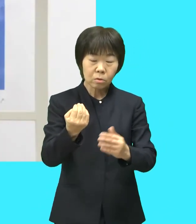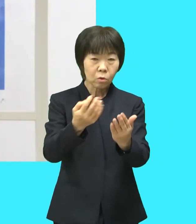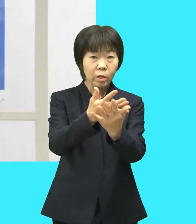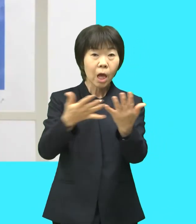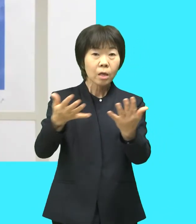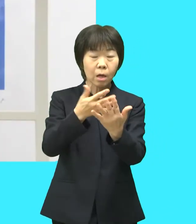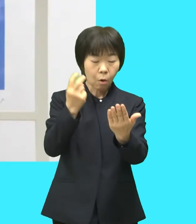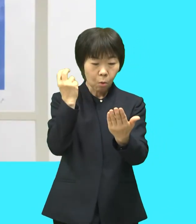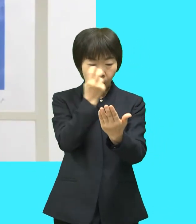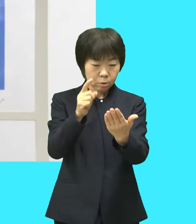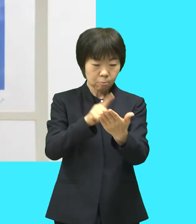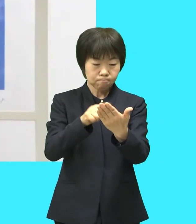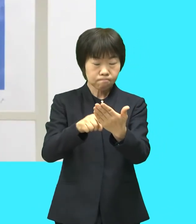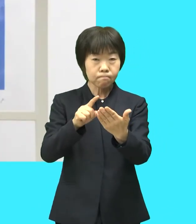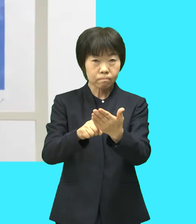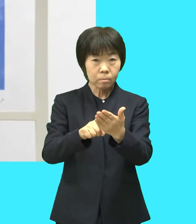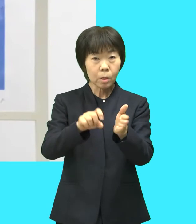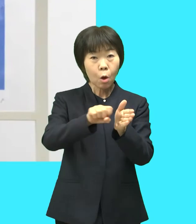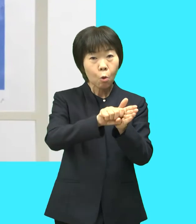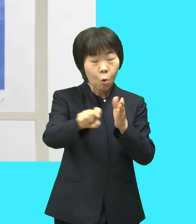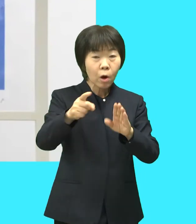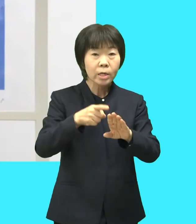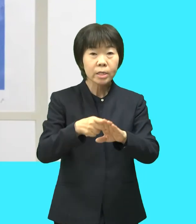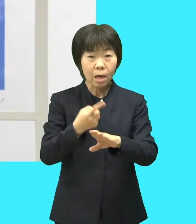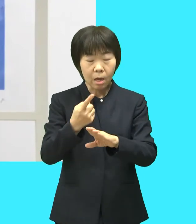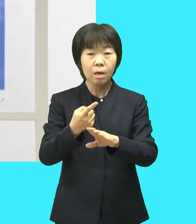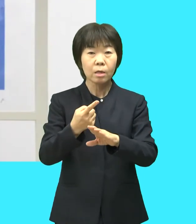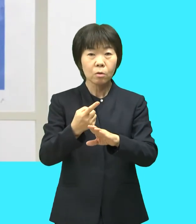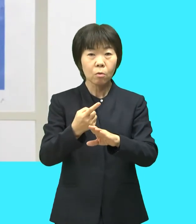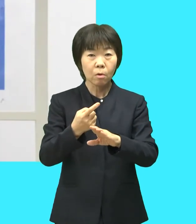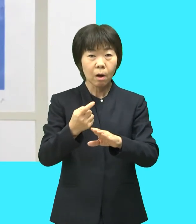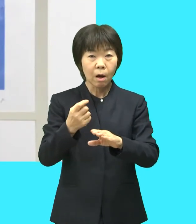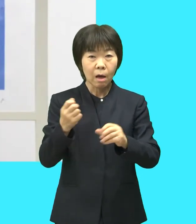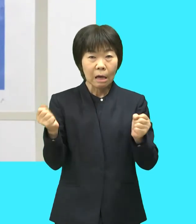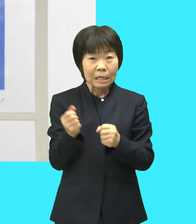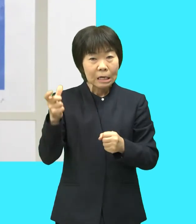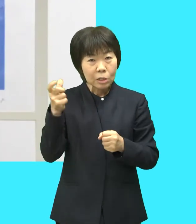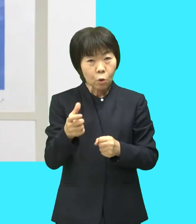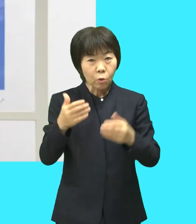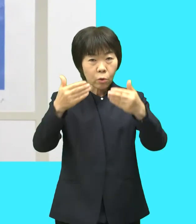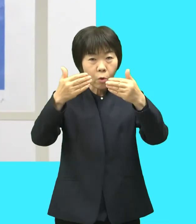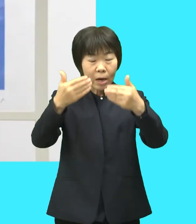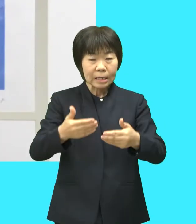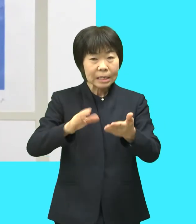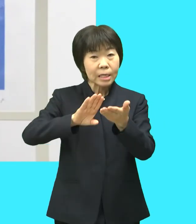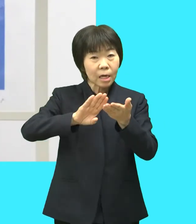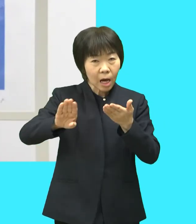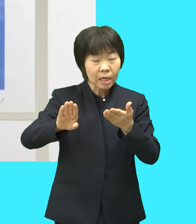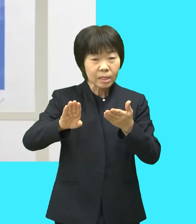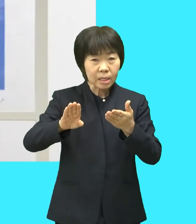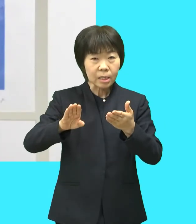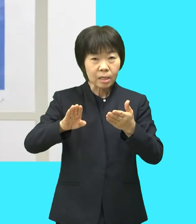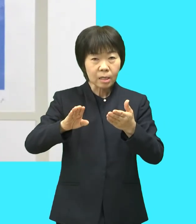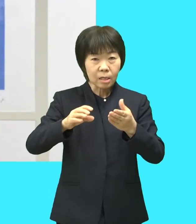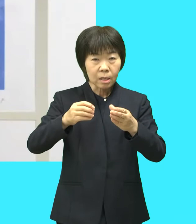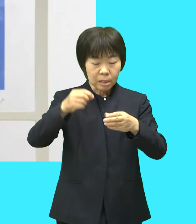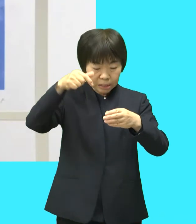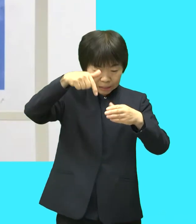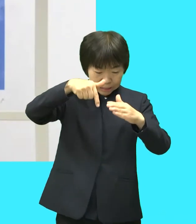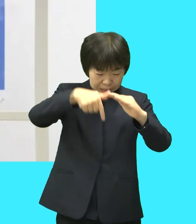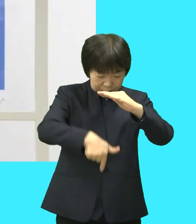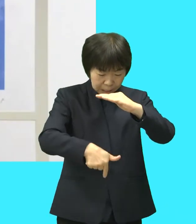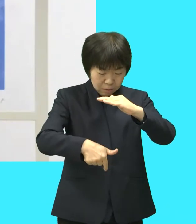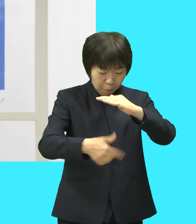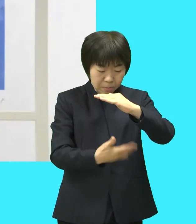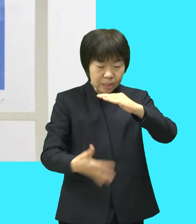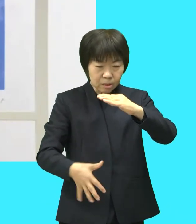ら、その有効性であったり、あるいは凍土壁だけではなくてサブドレンであったり地下水バイパスであった